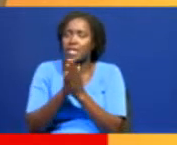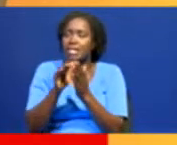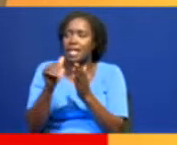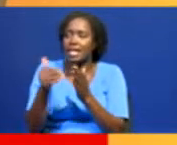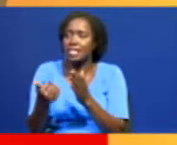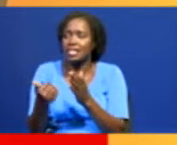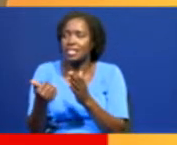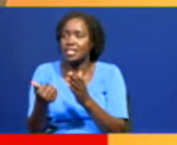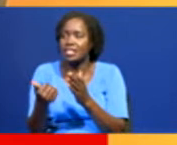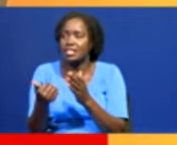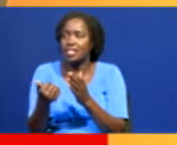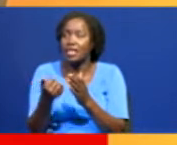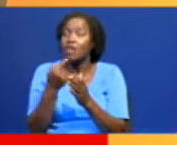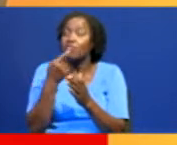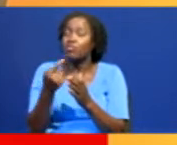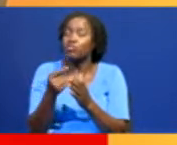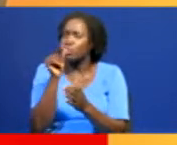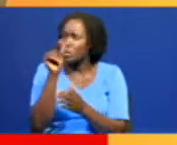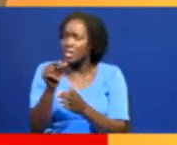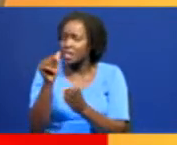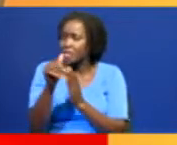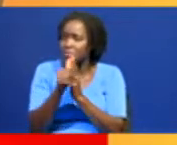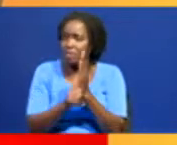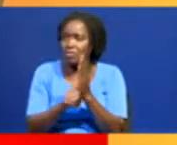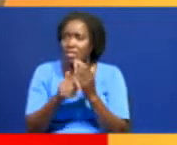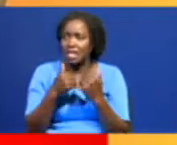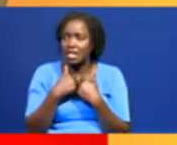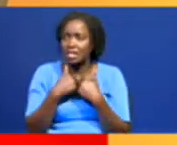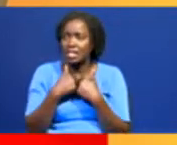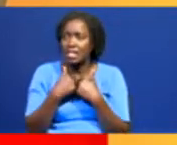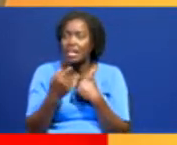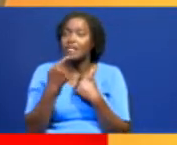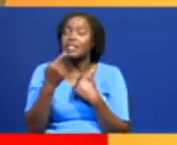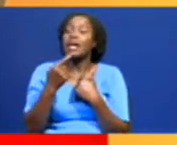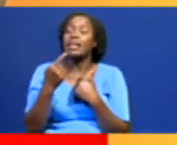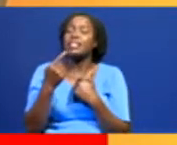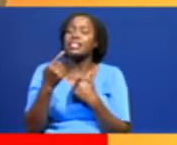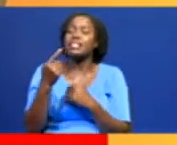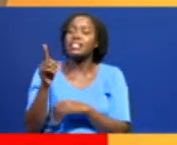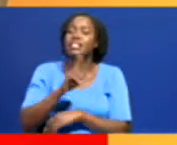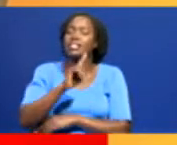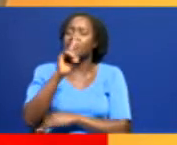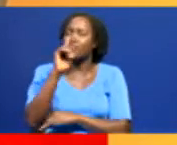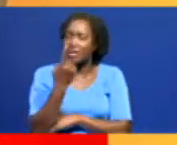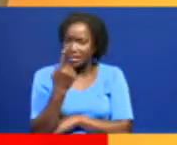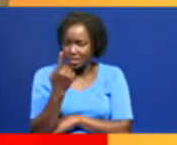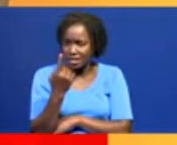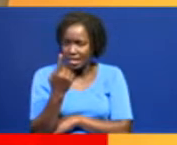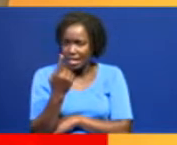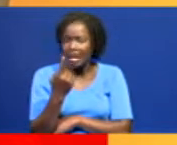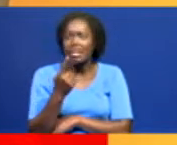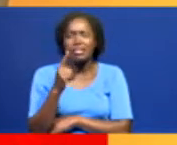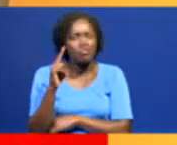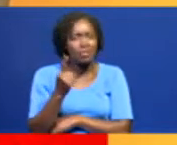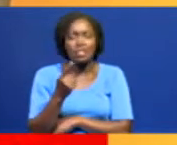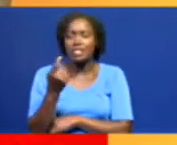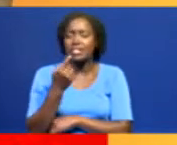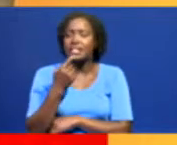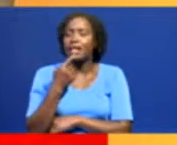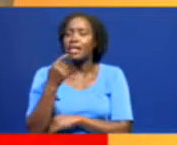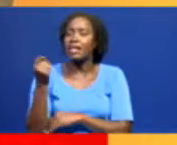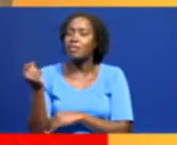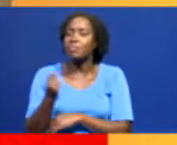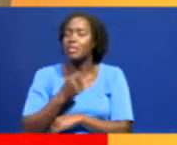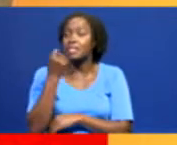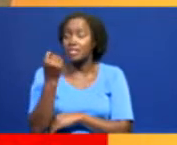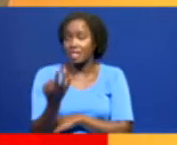ambazo kwa hakika karibu kila manifesto ilikuwa nayo kwa siku 100 ya kwanza, yani miezi 3 ya kwanza. Kwa hivyo ninapoongea, ninaweza